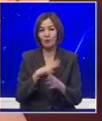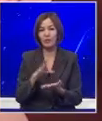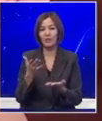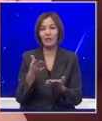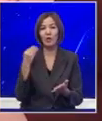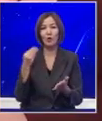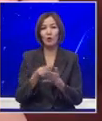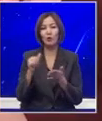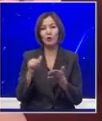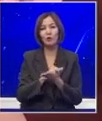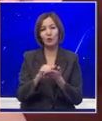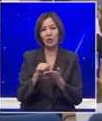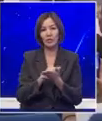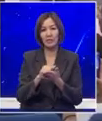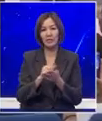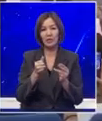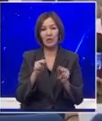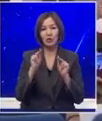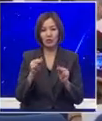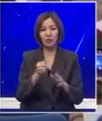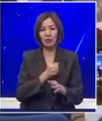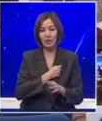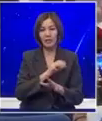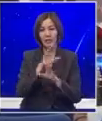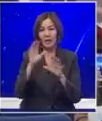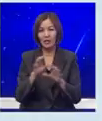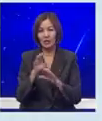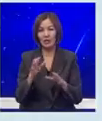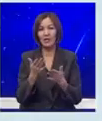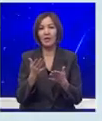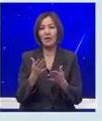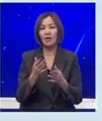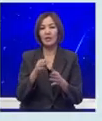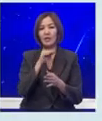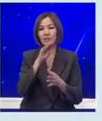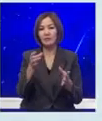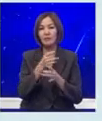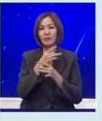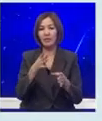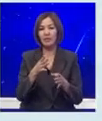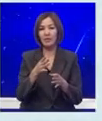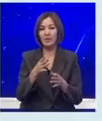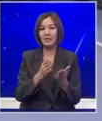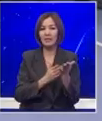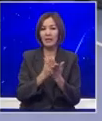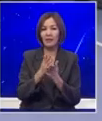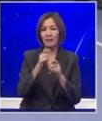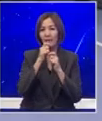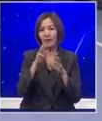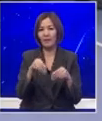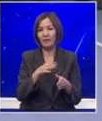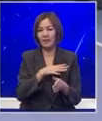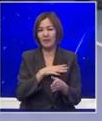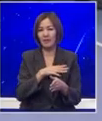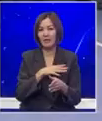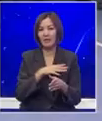құнды құжаттардың шын жанашыры, еңбектері ерен. Бұл күні кәсіби мерекеге орай бірқатар сала майталмандары марапатталды.